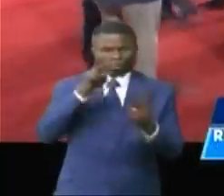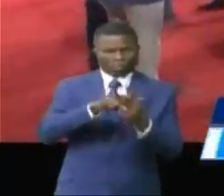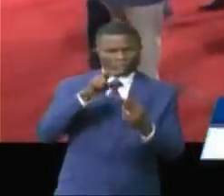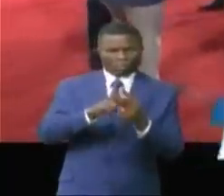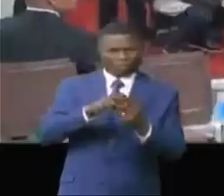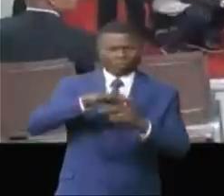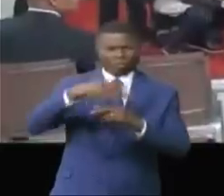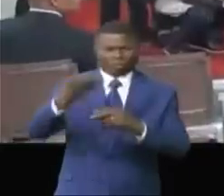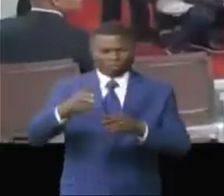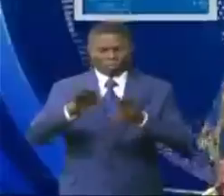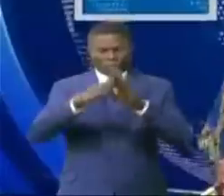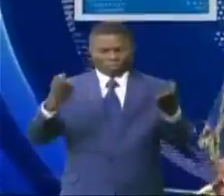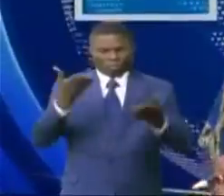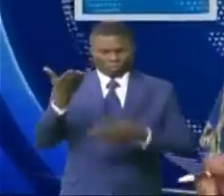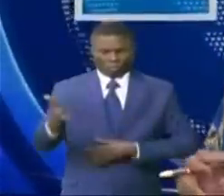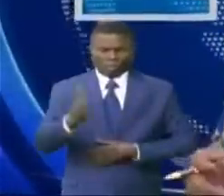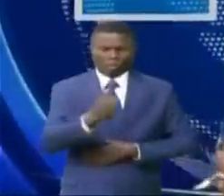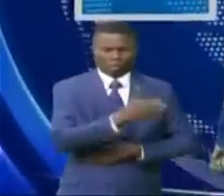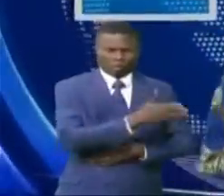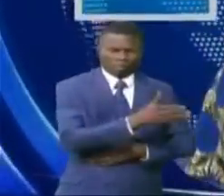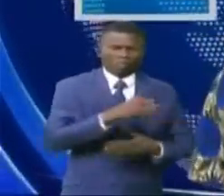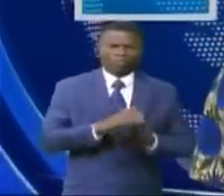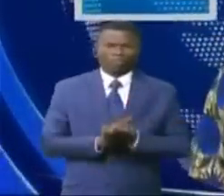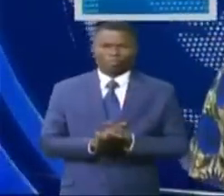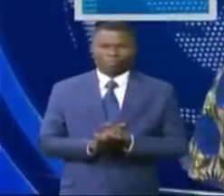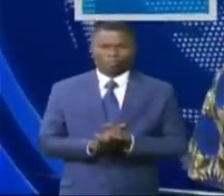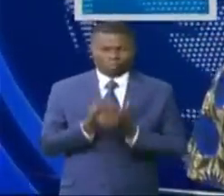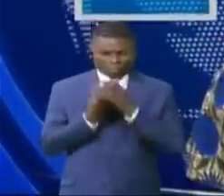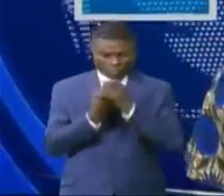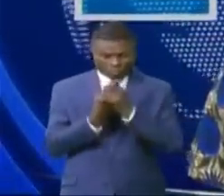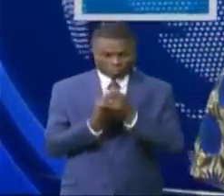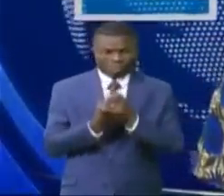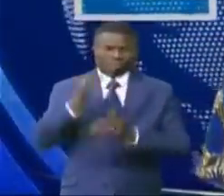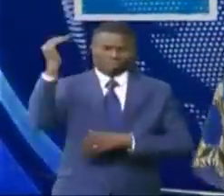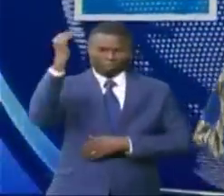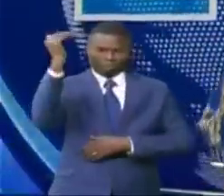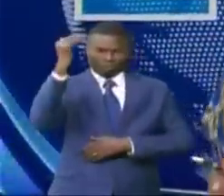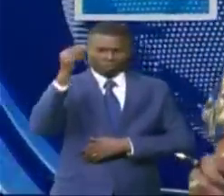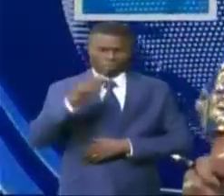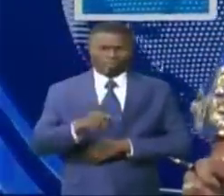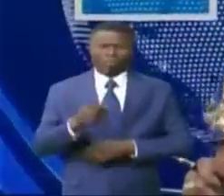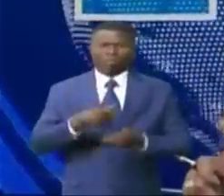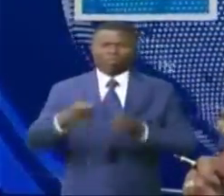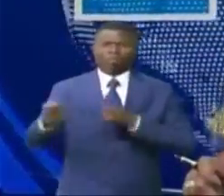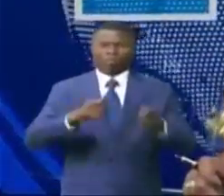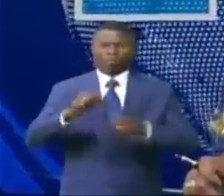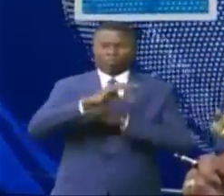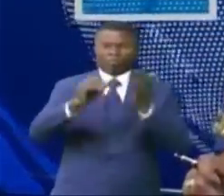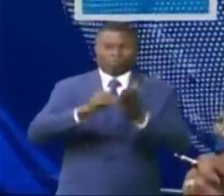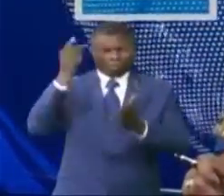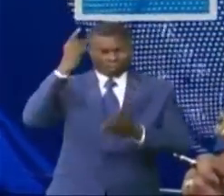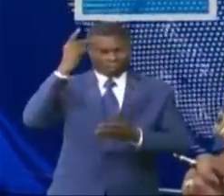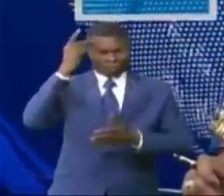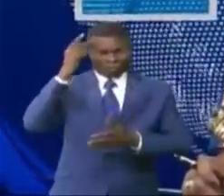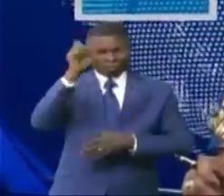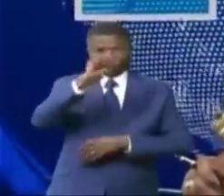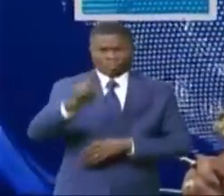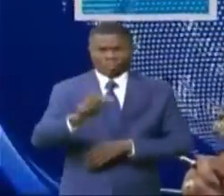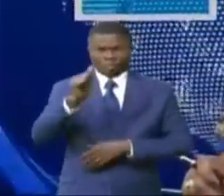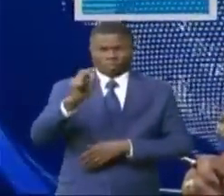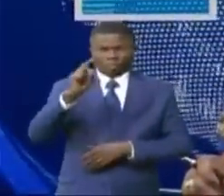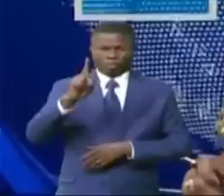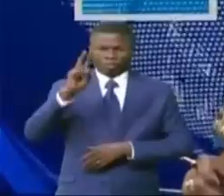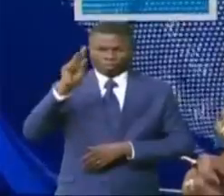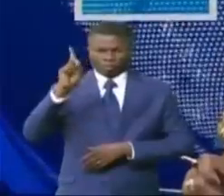après l'inauguration. D'ici la fin de l'année en cours, le marché central de Kinshasa, communément appelé Zando,